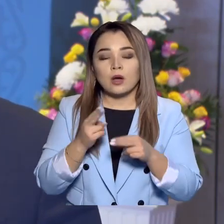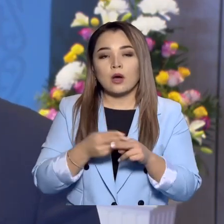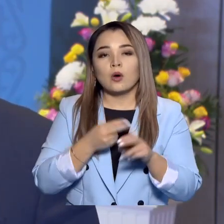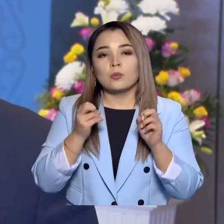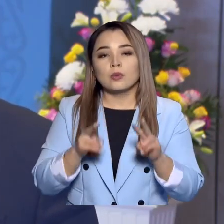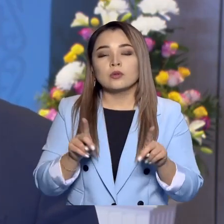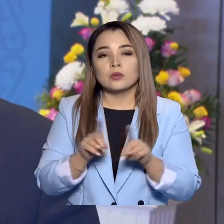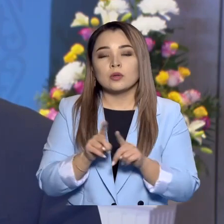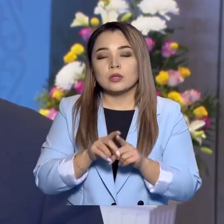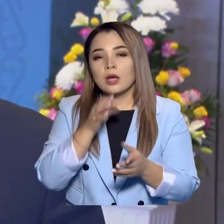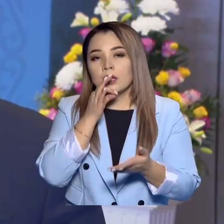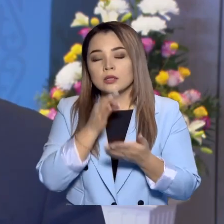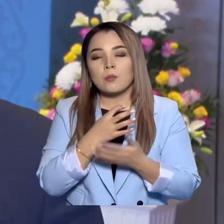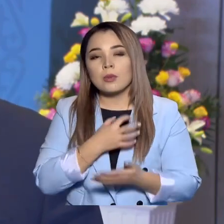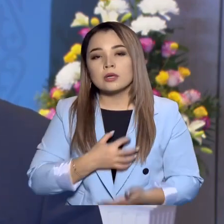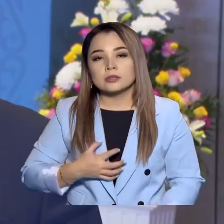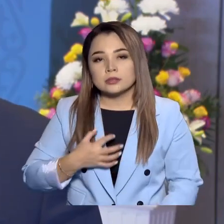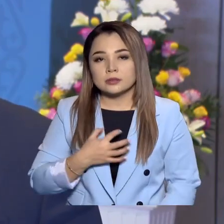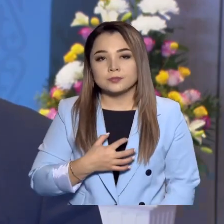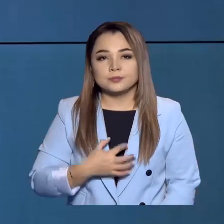қауіпсіздігі мәселесінде де маңызды.